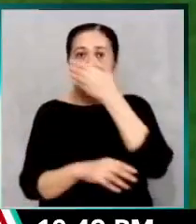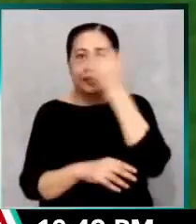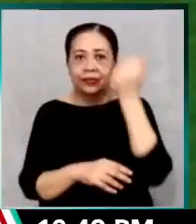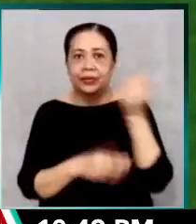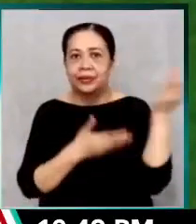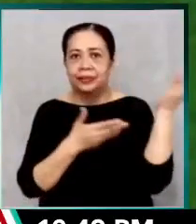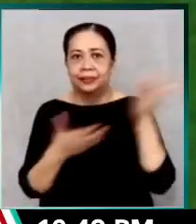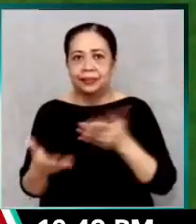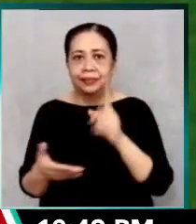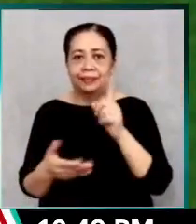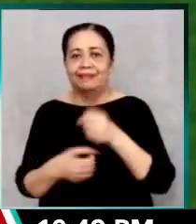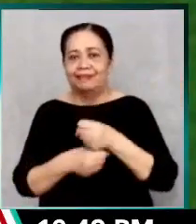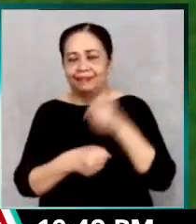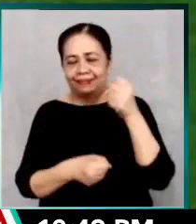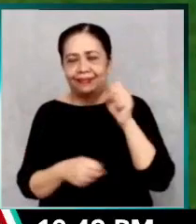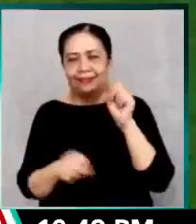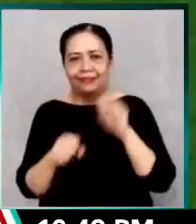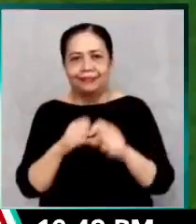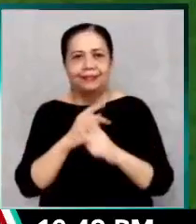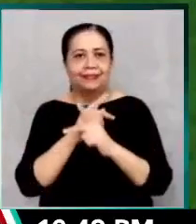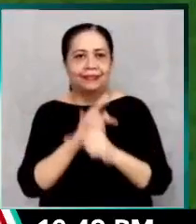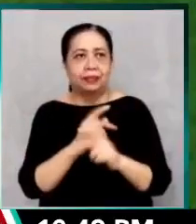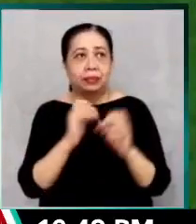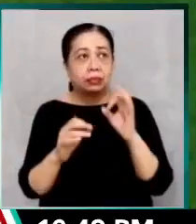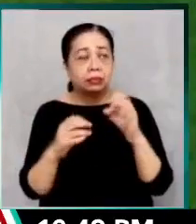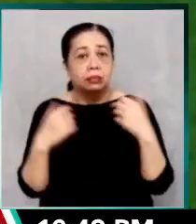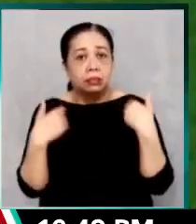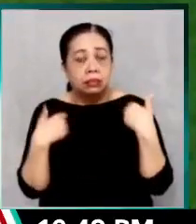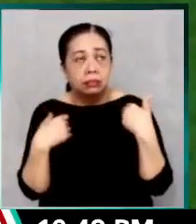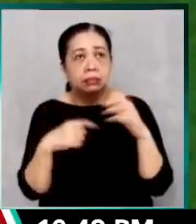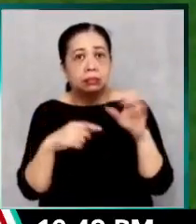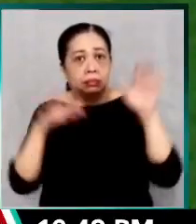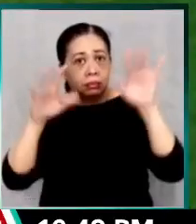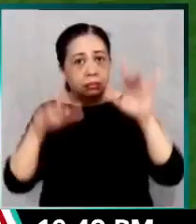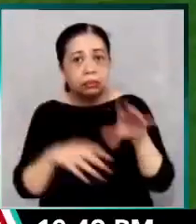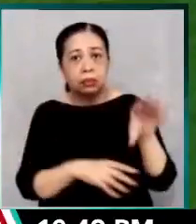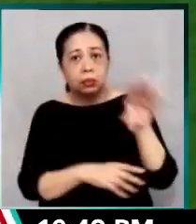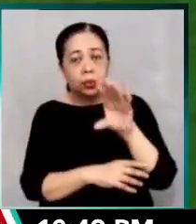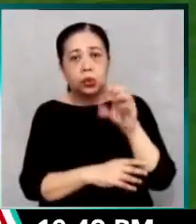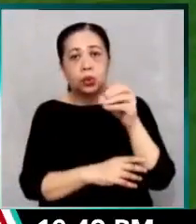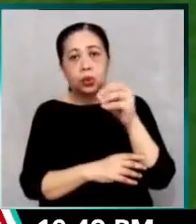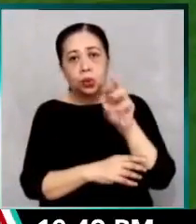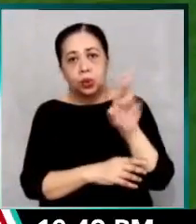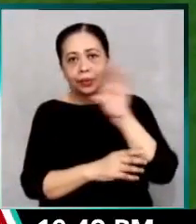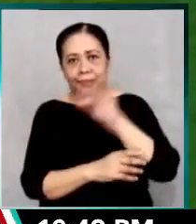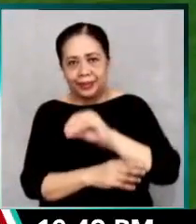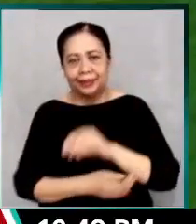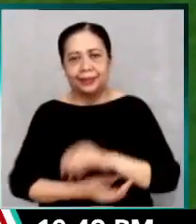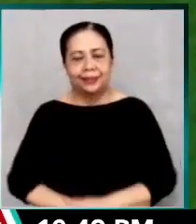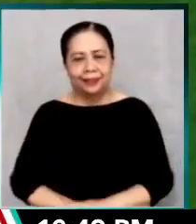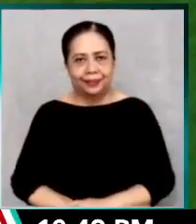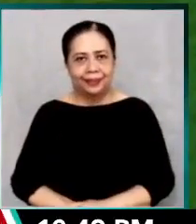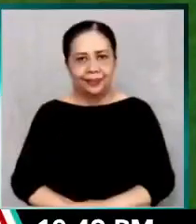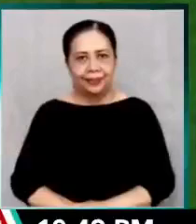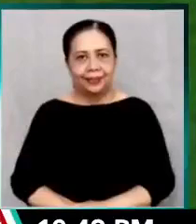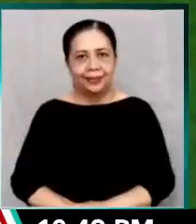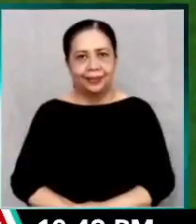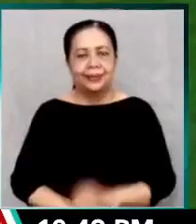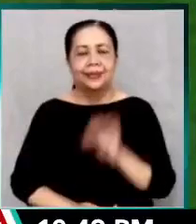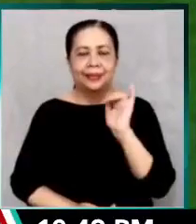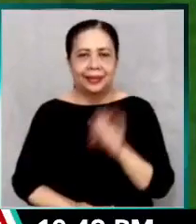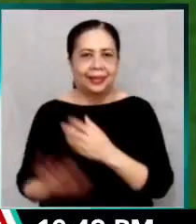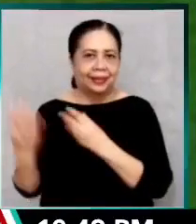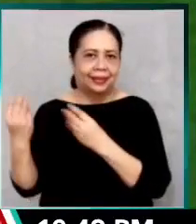ng payong para po yan kung sakali meron mga pag-ulan sa hapon o kaya naman ay sa gabi. At yan ang latest sa lagay